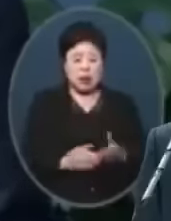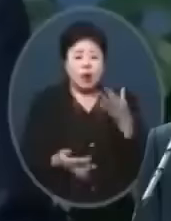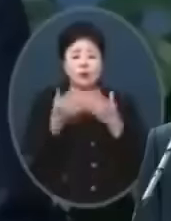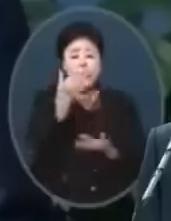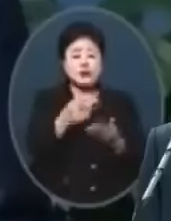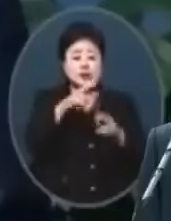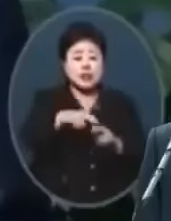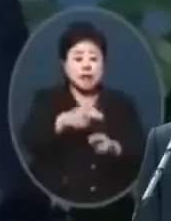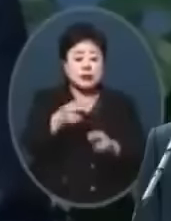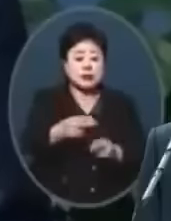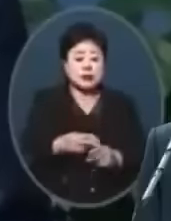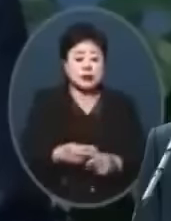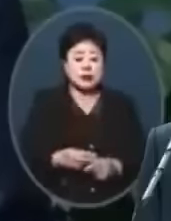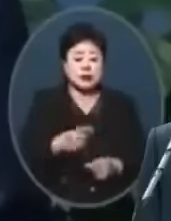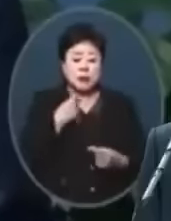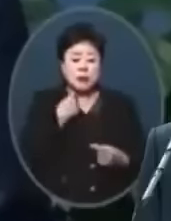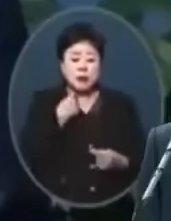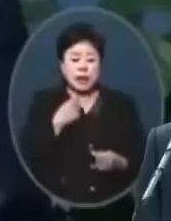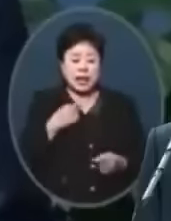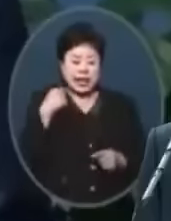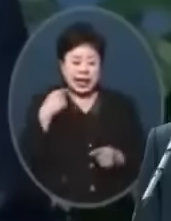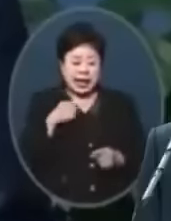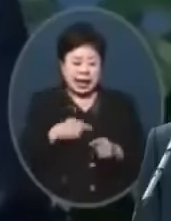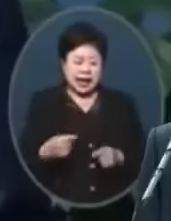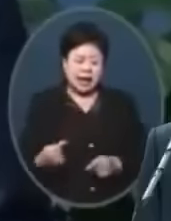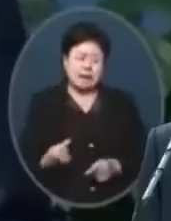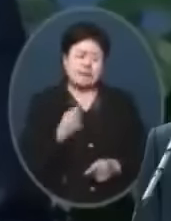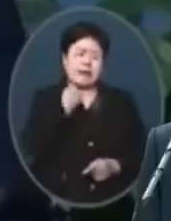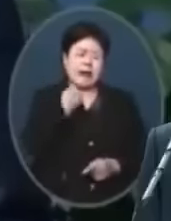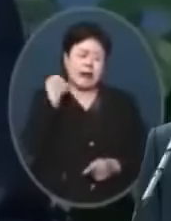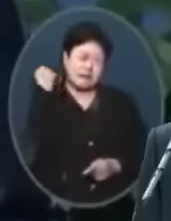번제물은 목에 대동맥을 따는 겁니다.